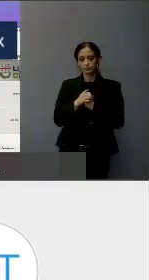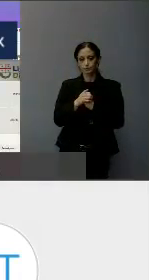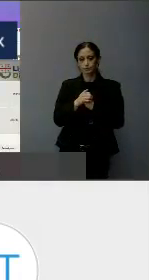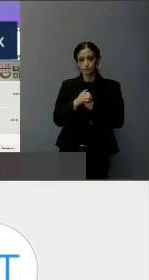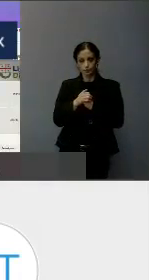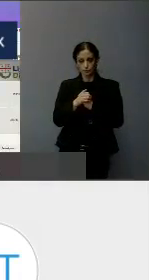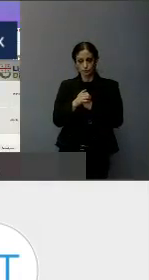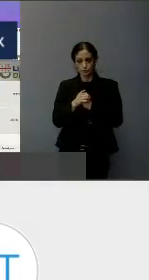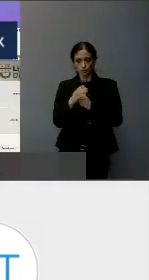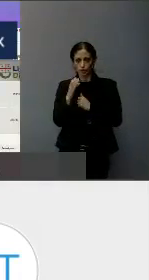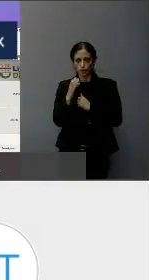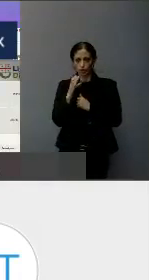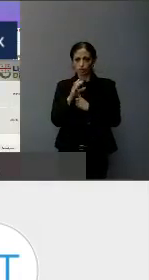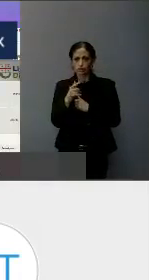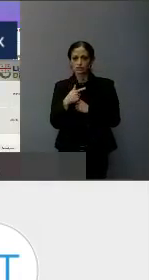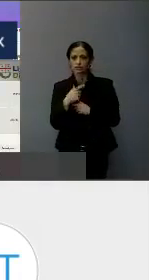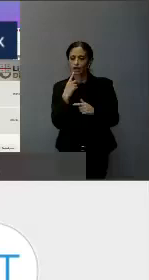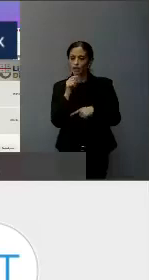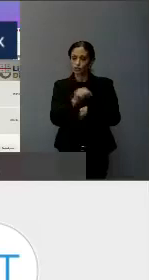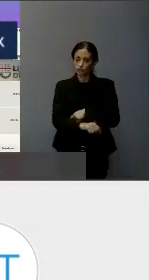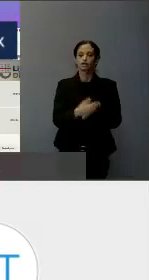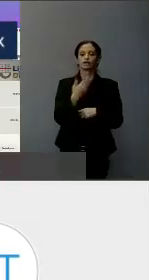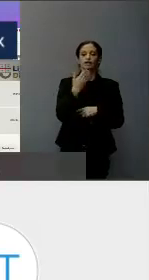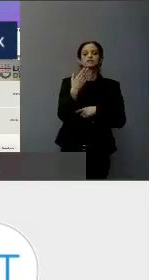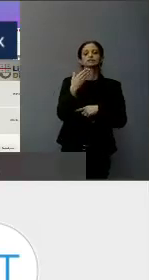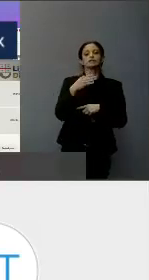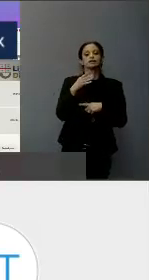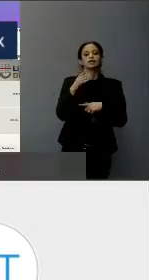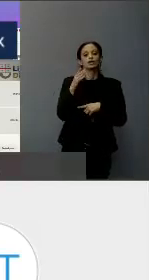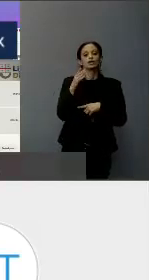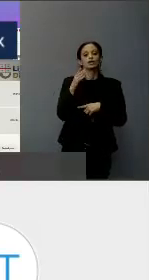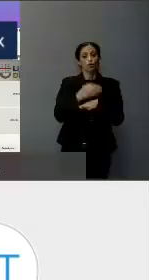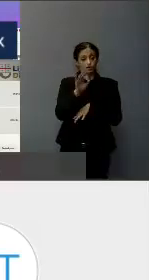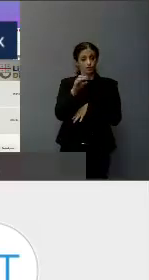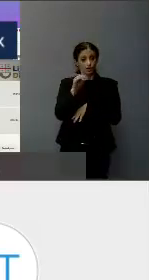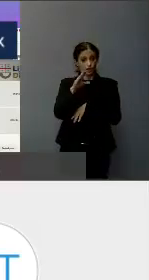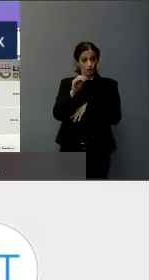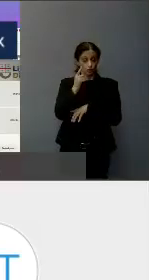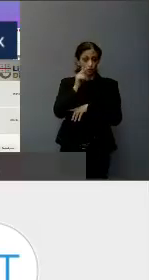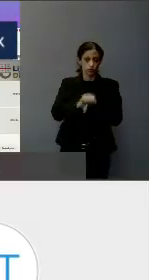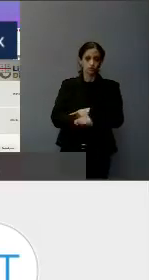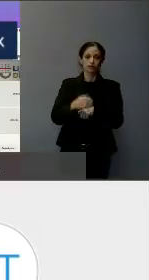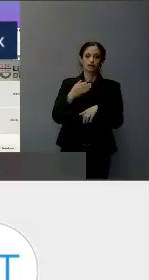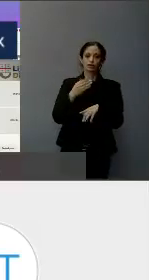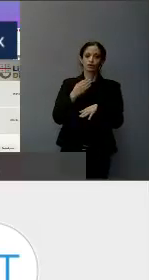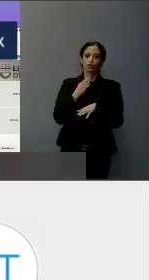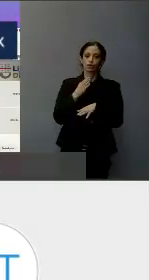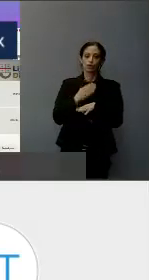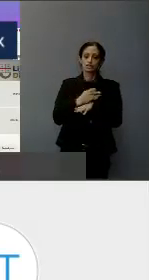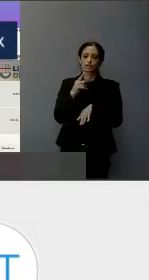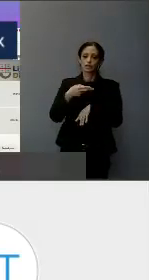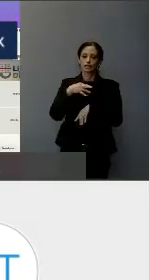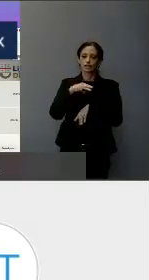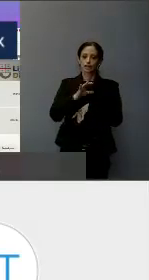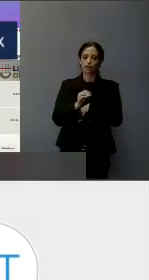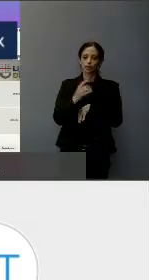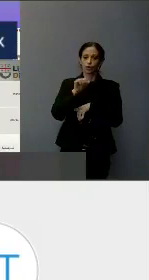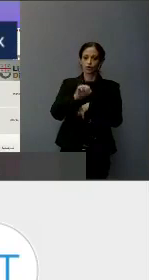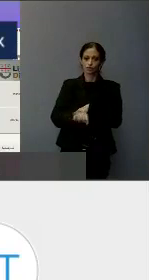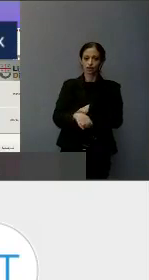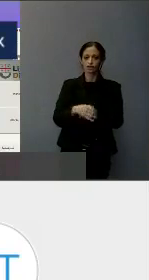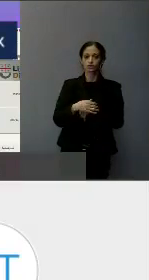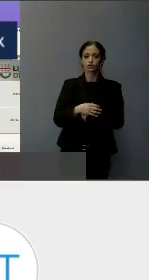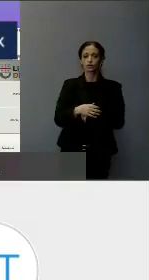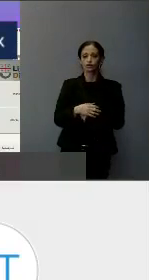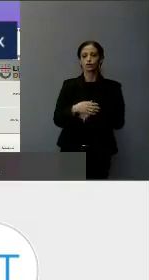signore costa contrario grazie consigliere ferrero contrario di ieri grillo contrario